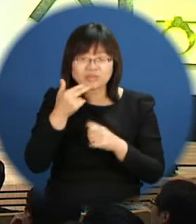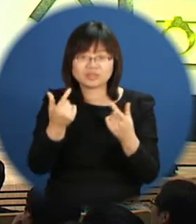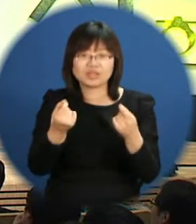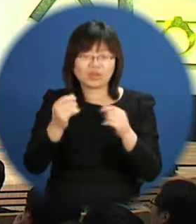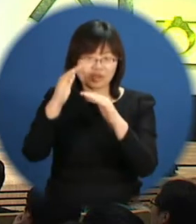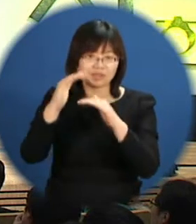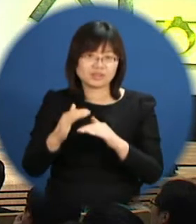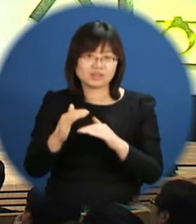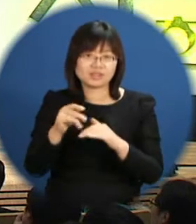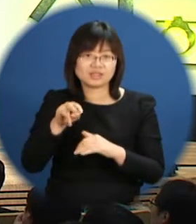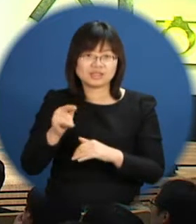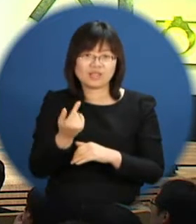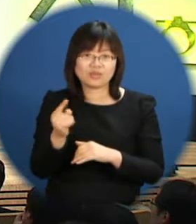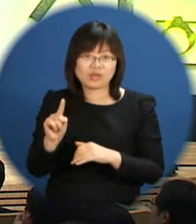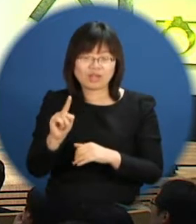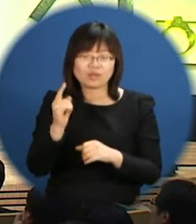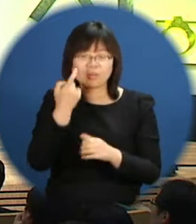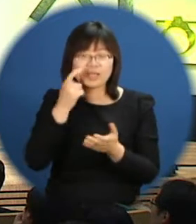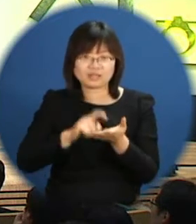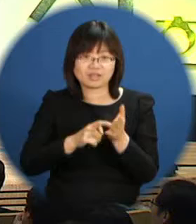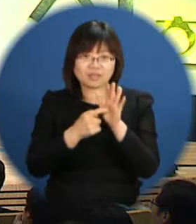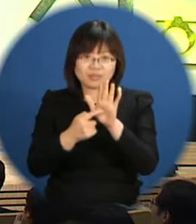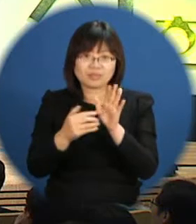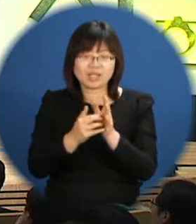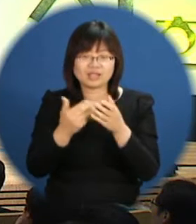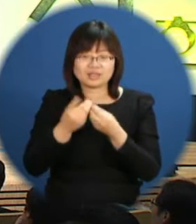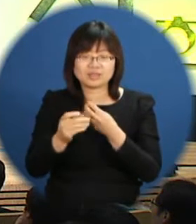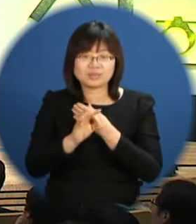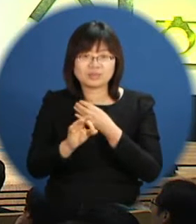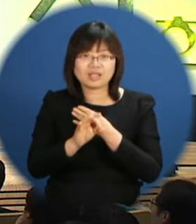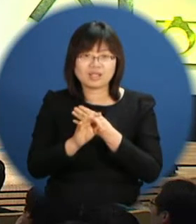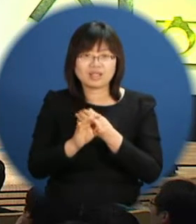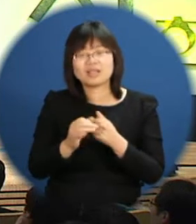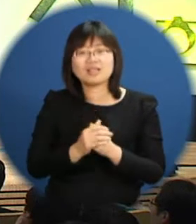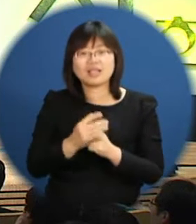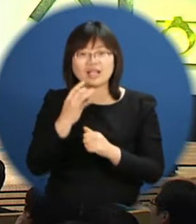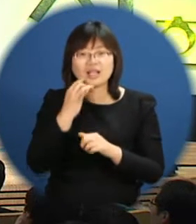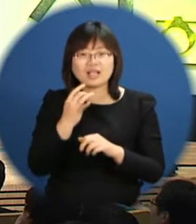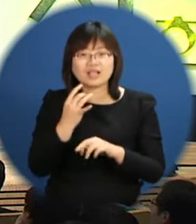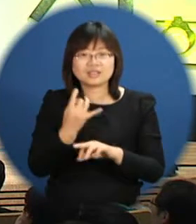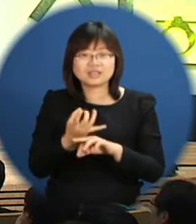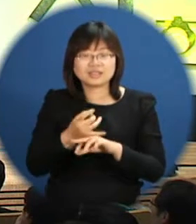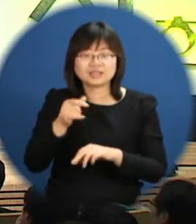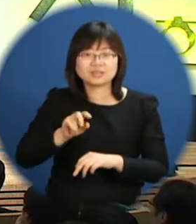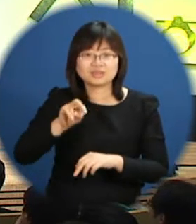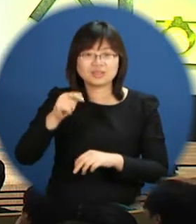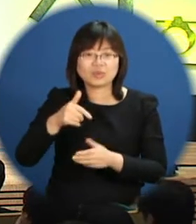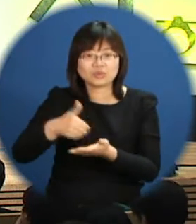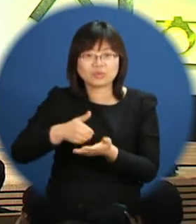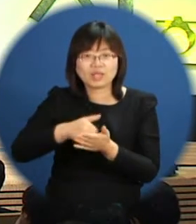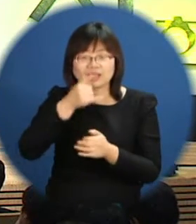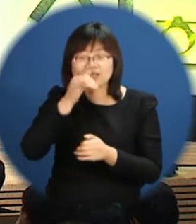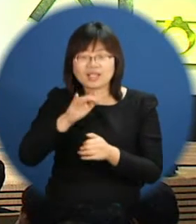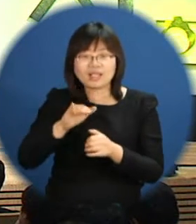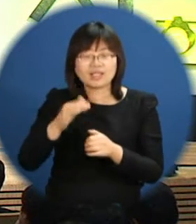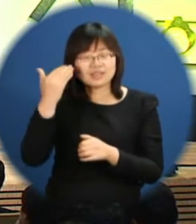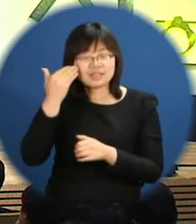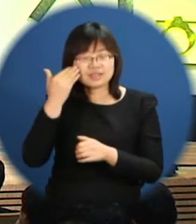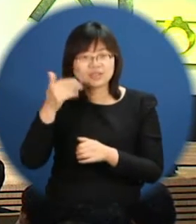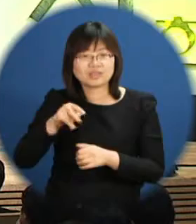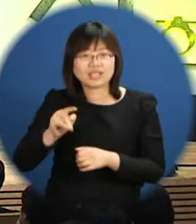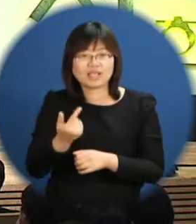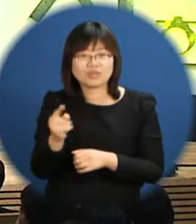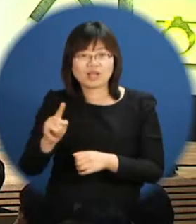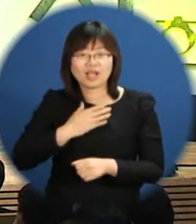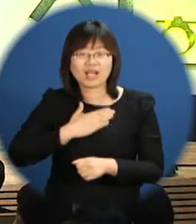과정을 상 하로 또 밝혀냈습니다 예를 들어서 이 금속이 녹슬 적 그게 이제 우리는 상식적으로 산하 라고